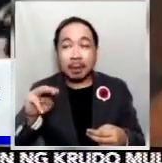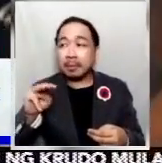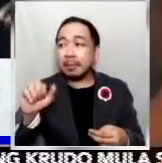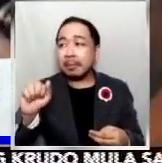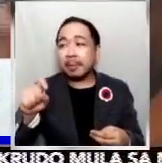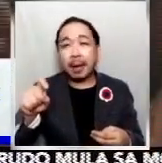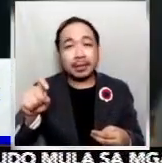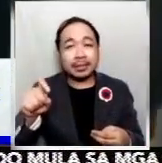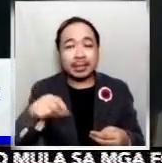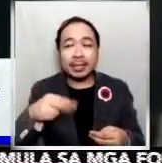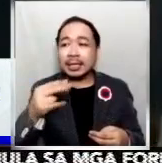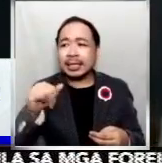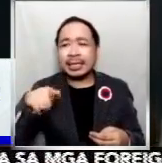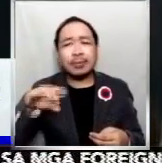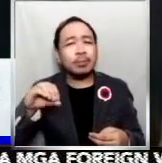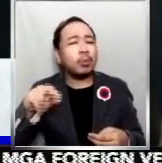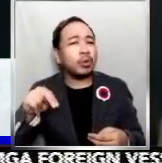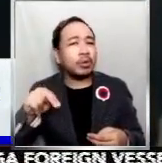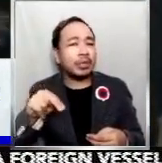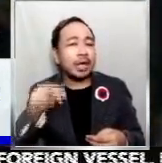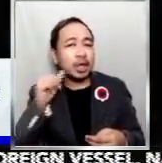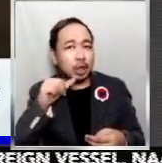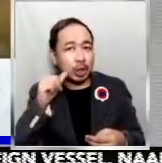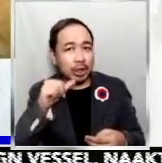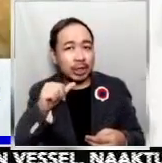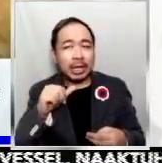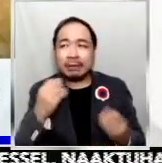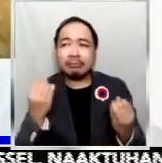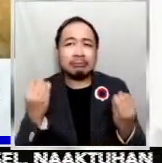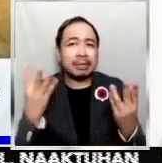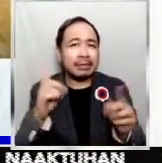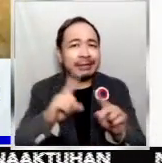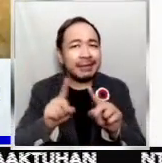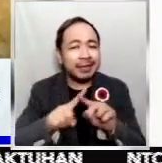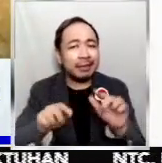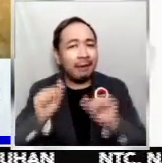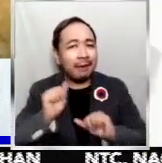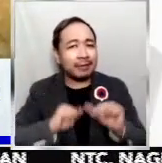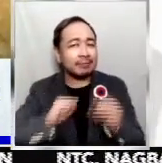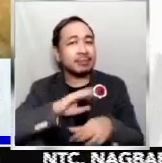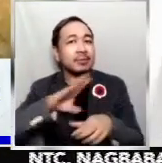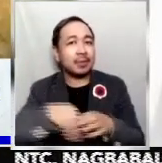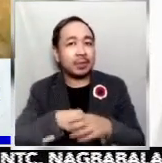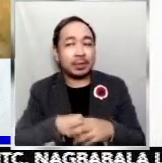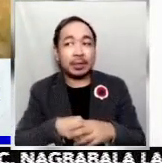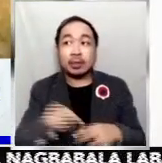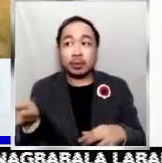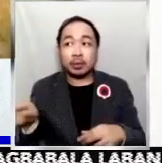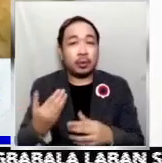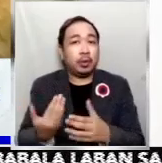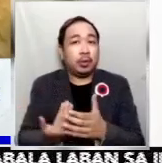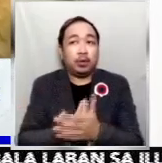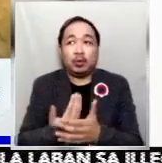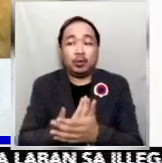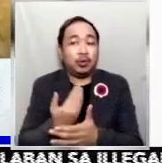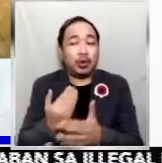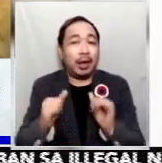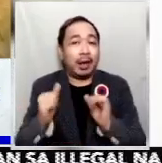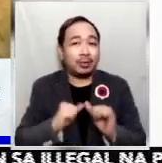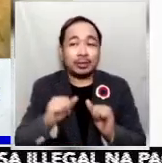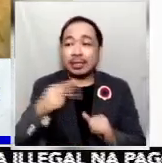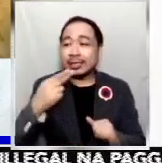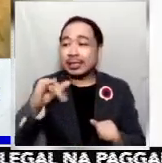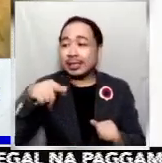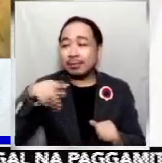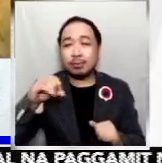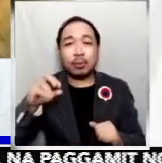Girl Herlene Budol, at marami pang iba. Naging madali raw para sa baguhang si Hipon Girl ang makasama ang mga